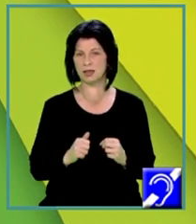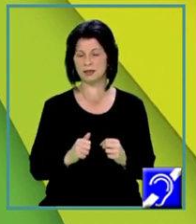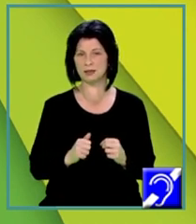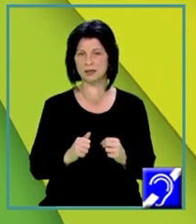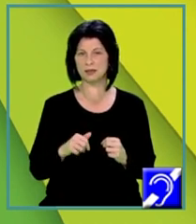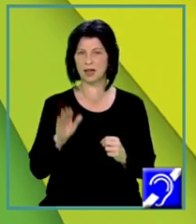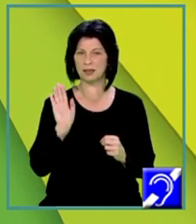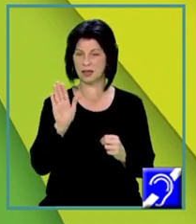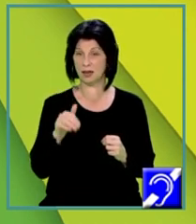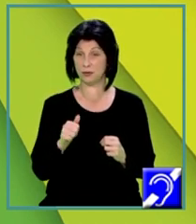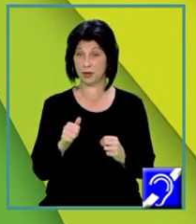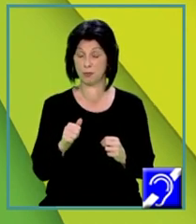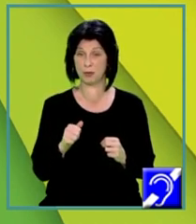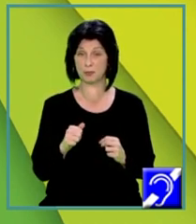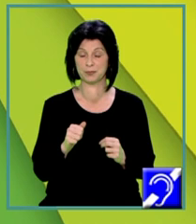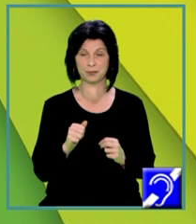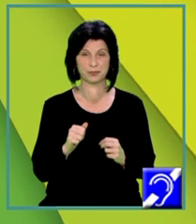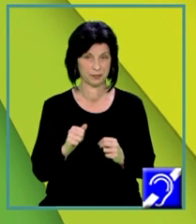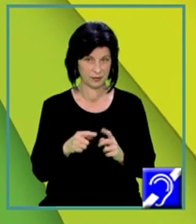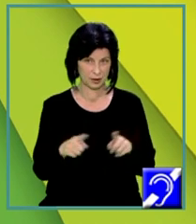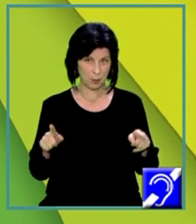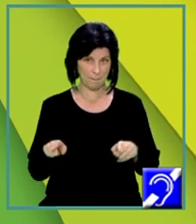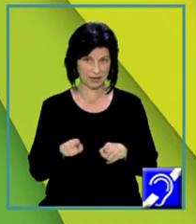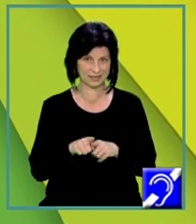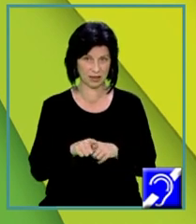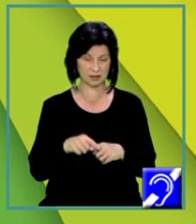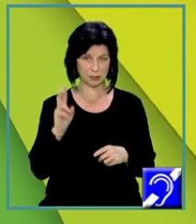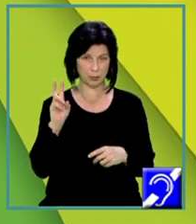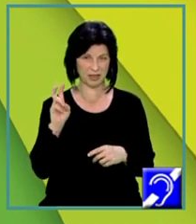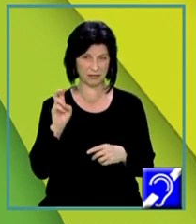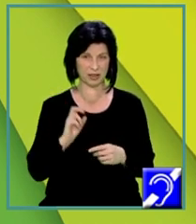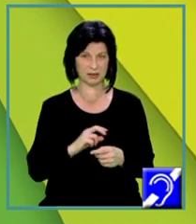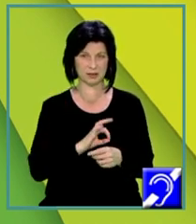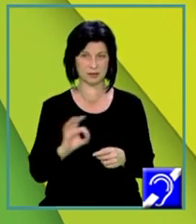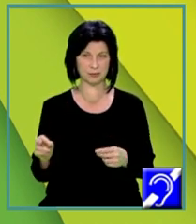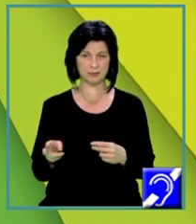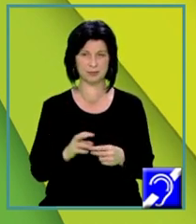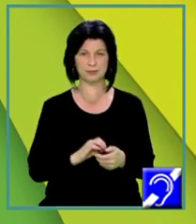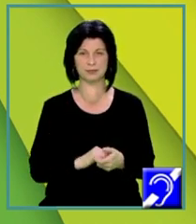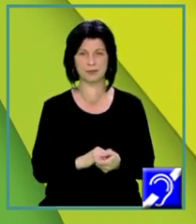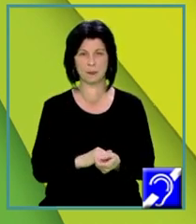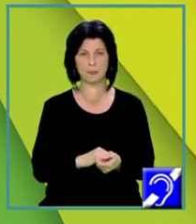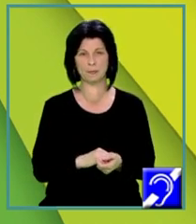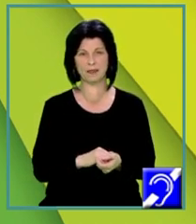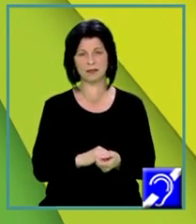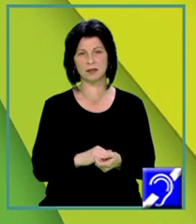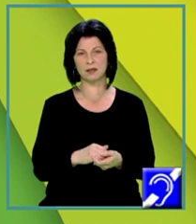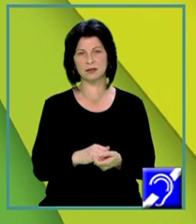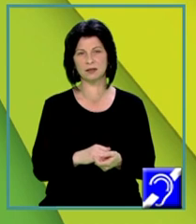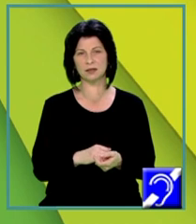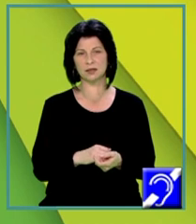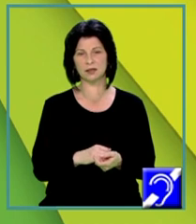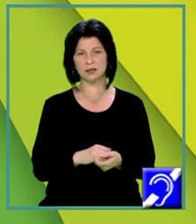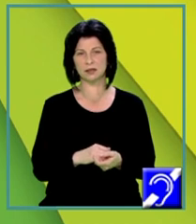concluzie e este egal comutativ pentru orice număr întreg de și este corp Dacă și numai dacă numărul de